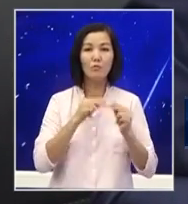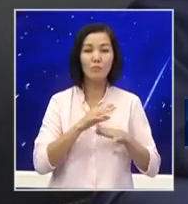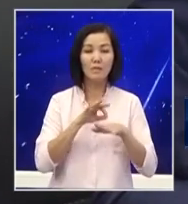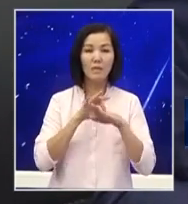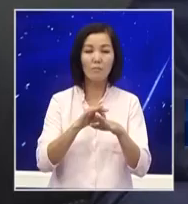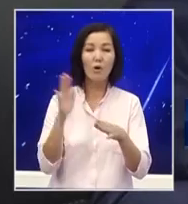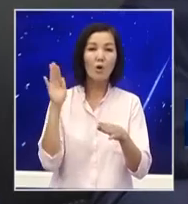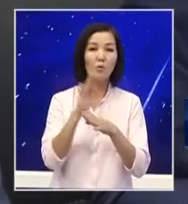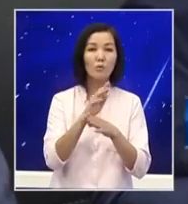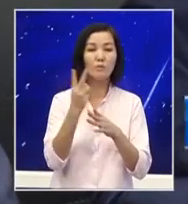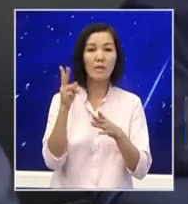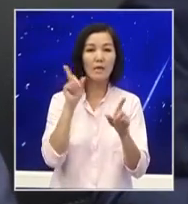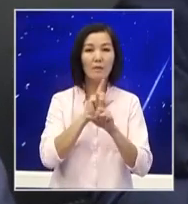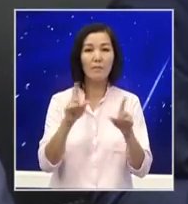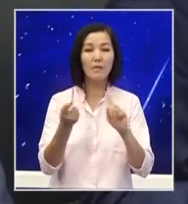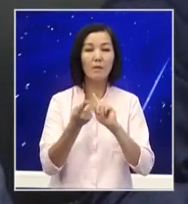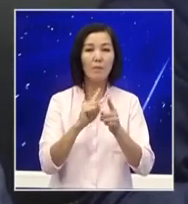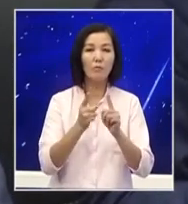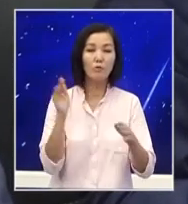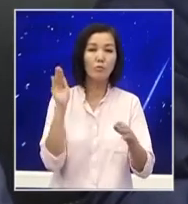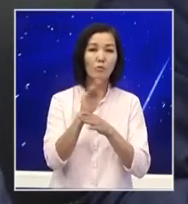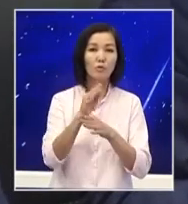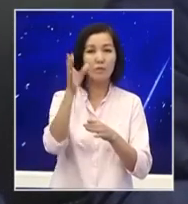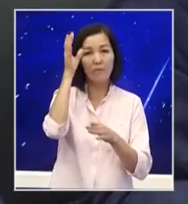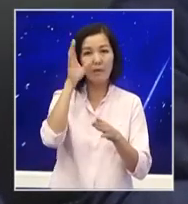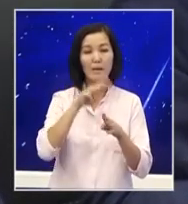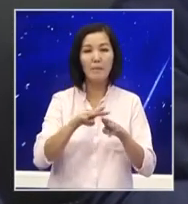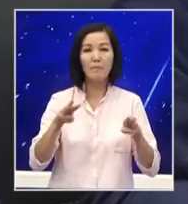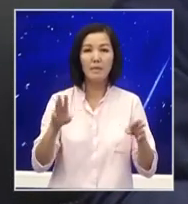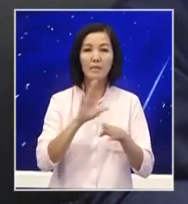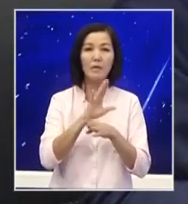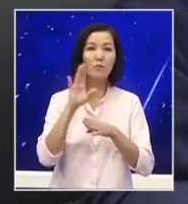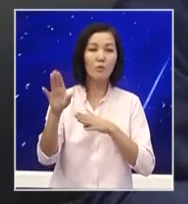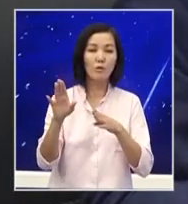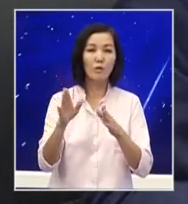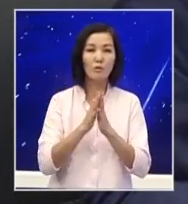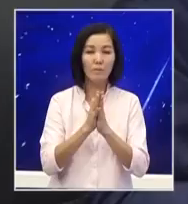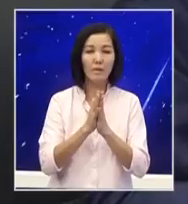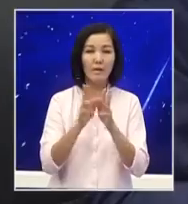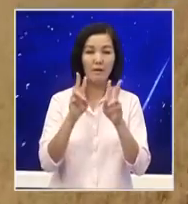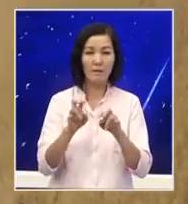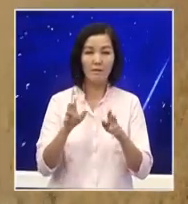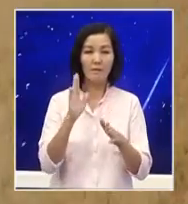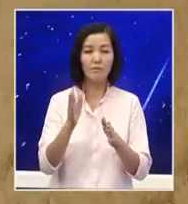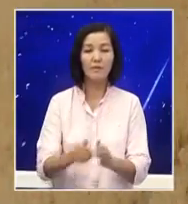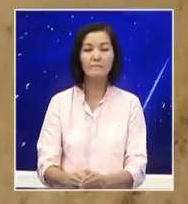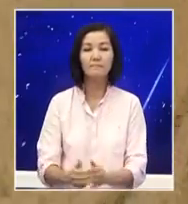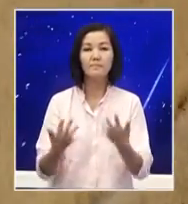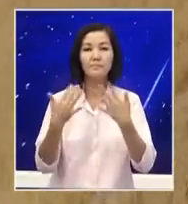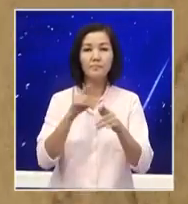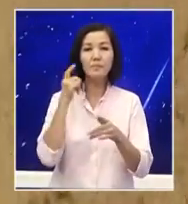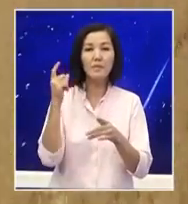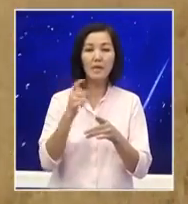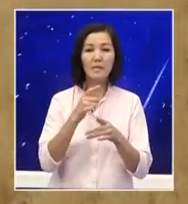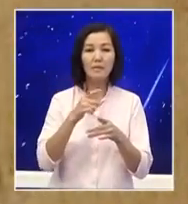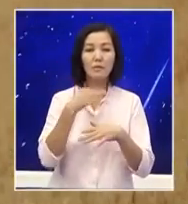Сондай-ақ қосымша 2 мектепті штаттық режимде қосу бойынша білім министрлігіне өтініш білдірдік. Қарастырылып жатыр. Ауыл шаруашылығы,